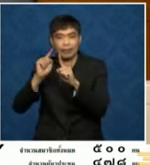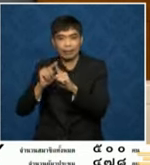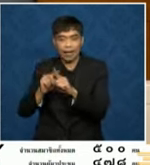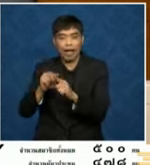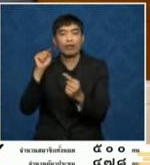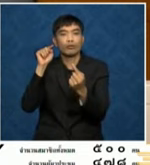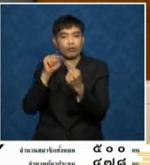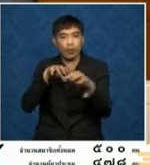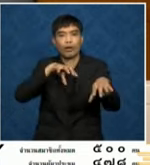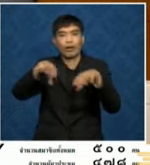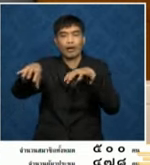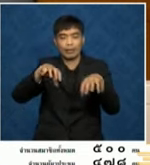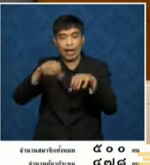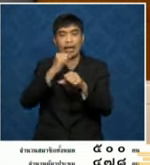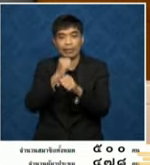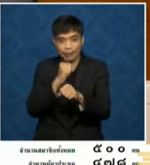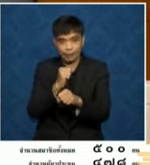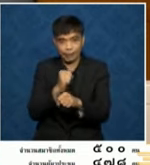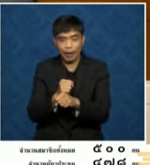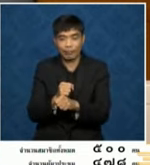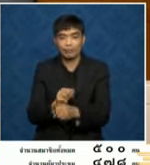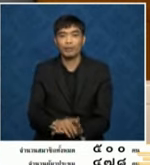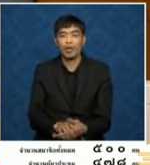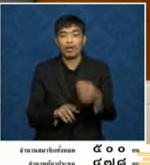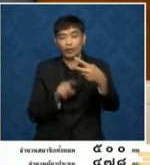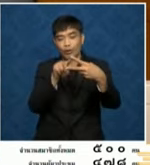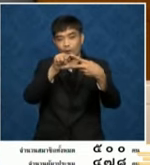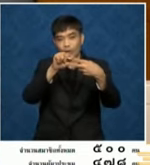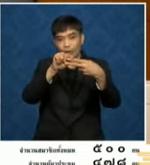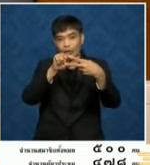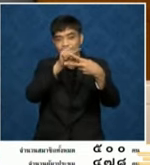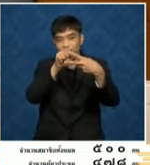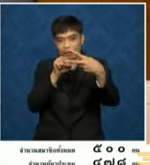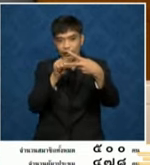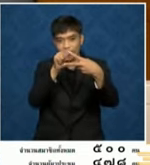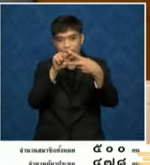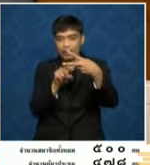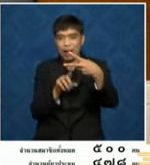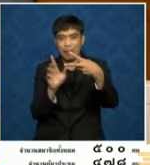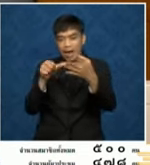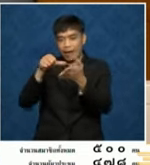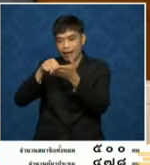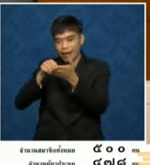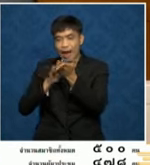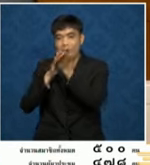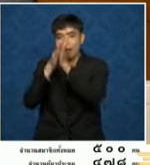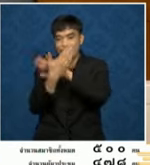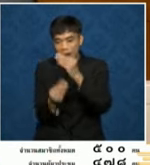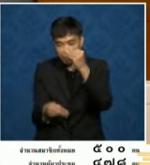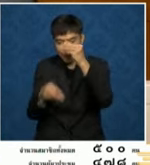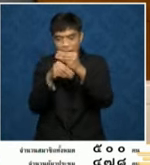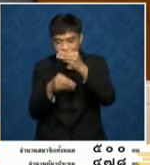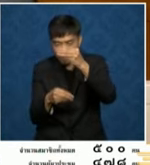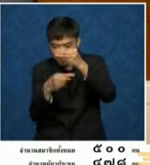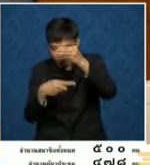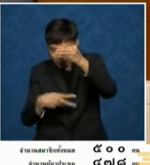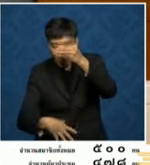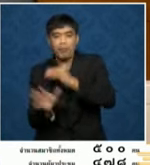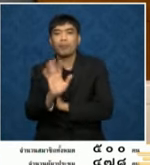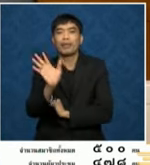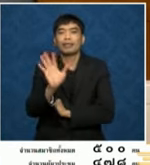ที่ได้ดำเนินการไปนะครับไม่ทั้งสองรายการเนี่ยไม่ได้เป็นการเปลี่ยนแปลงต่อเติมใดๆนะครับเพราะฉะ